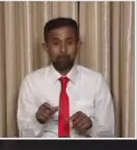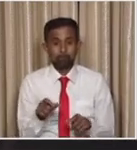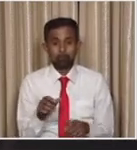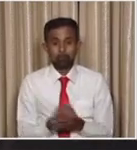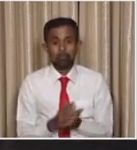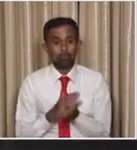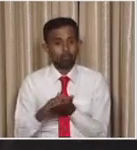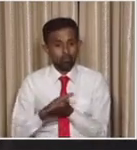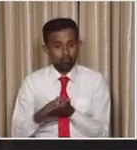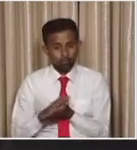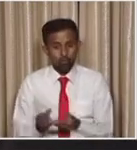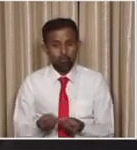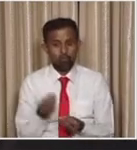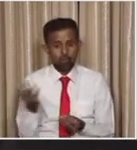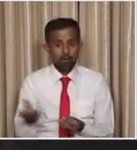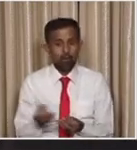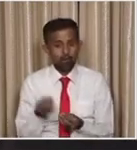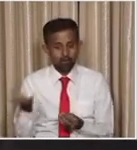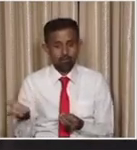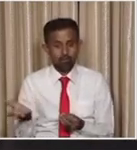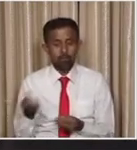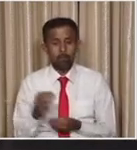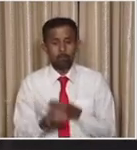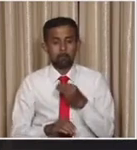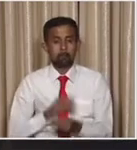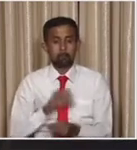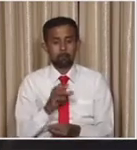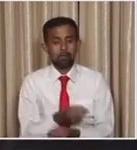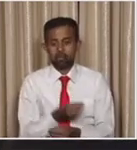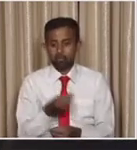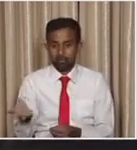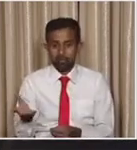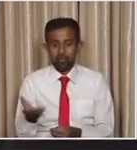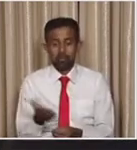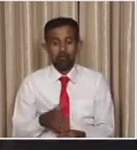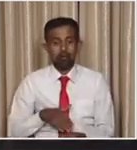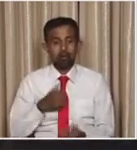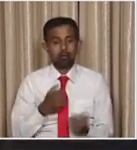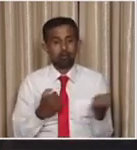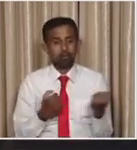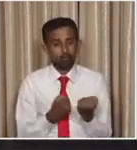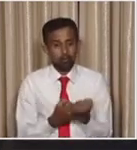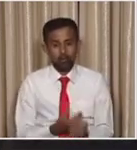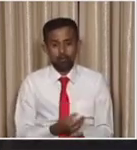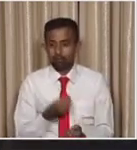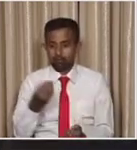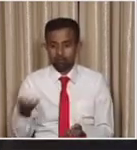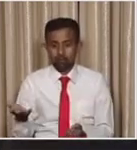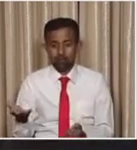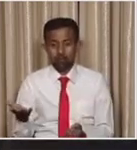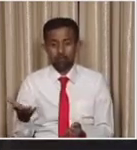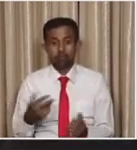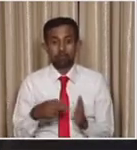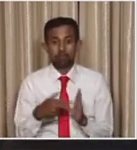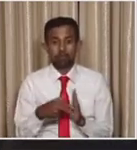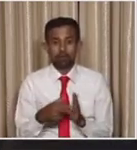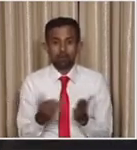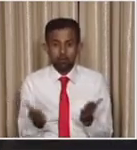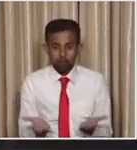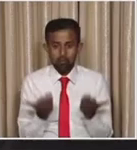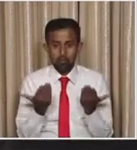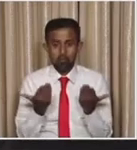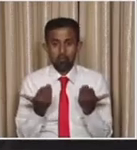උදව් කරලා මේ අයට අවශ්‍ය ප්‍රාග්ධානිය දීලා මේ අයට අවශ්‍ය මූලික ආධාර උපකාර කරලා මේ අයගේ ආර්ථිකය අපි ගොඩ දාන්න